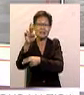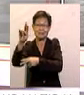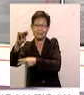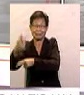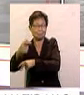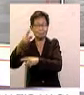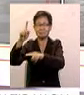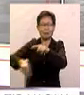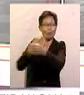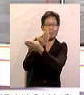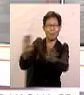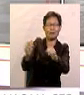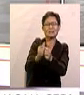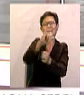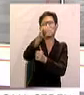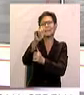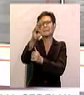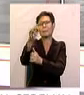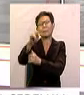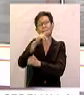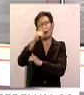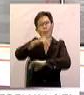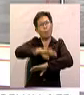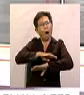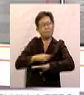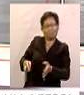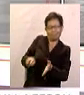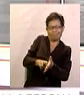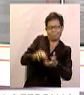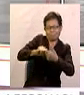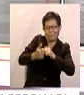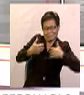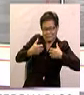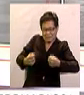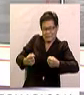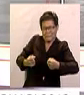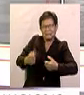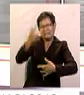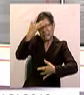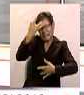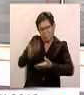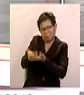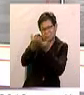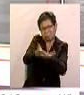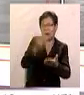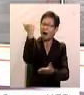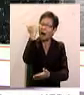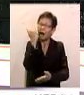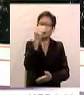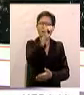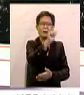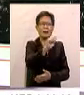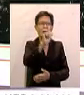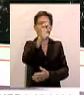daripada dibebaskan dengan jaminan kerana tidak berpuas hati laporan masalah kesihatan yang dikemukakan. Hakim Edwin